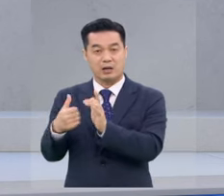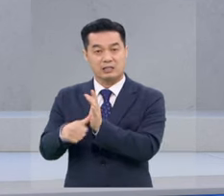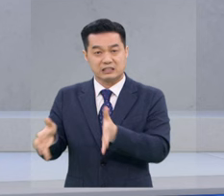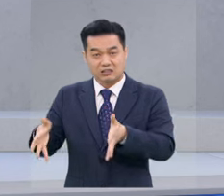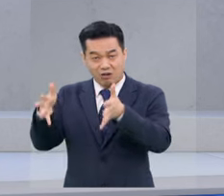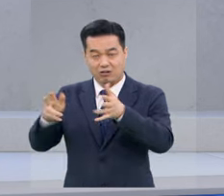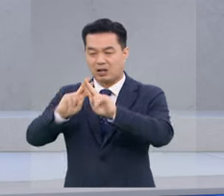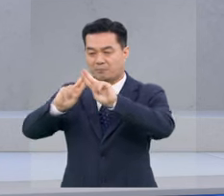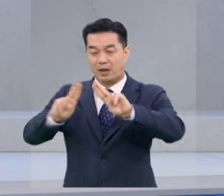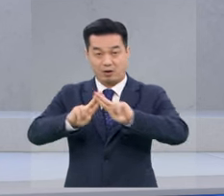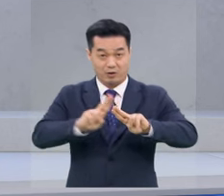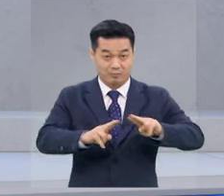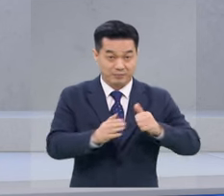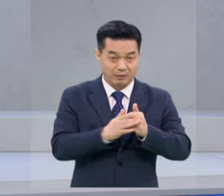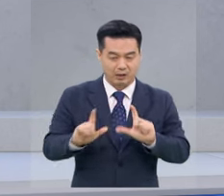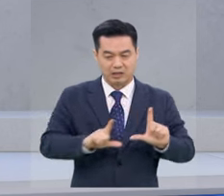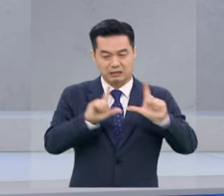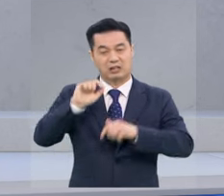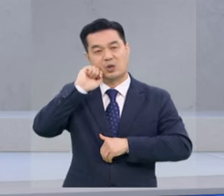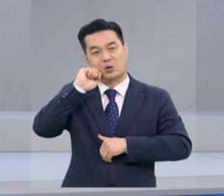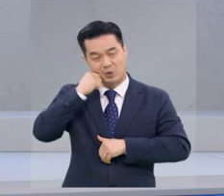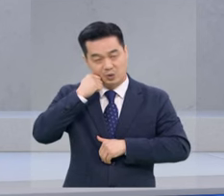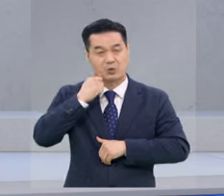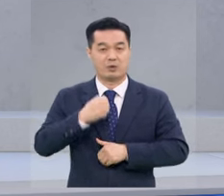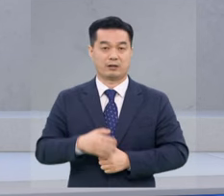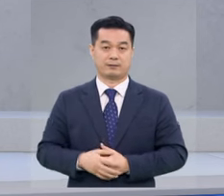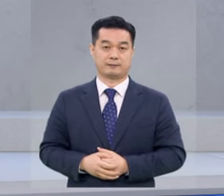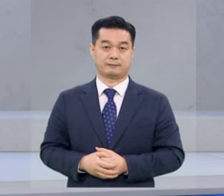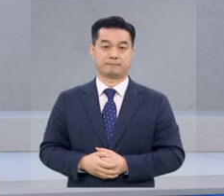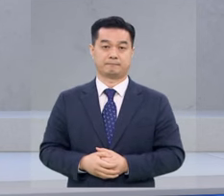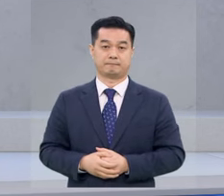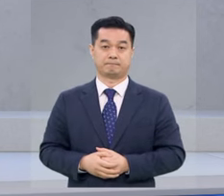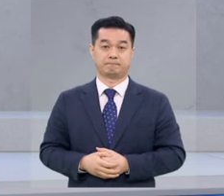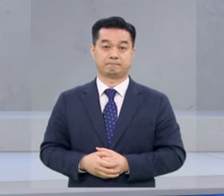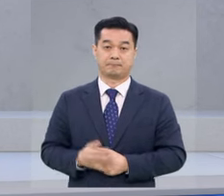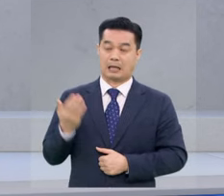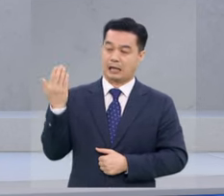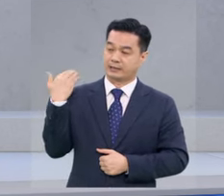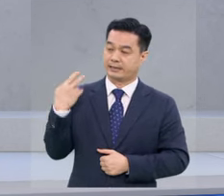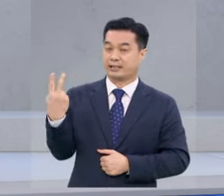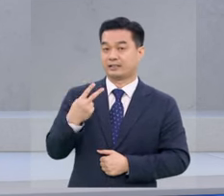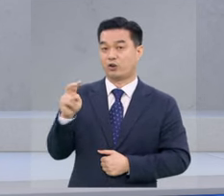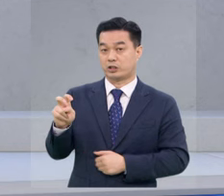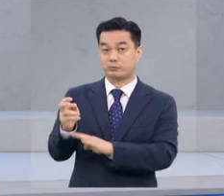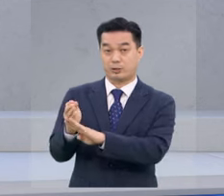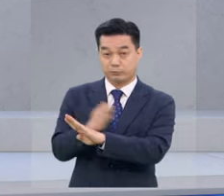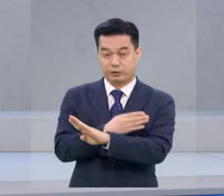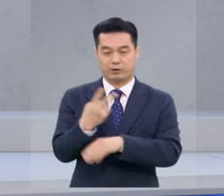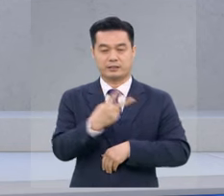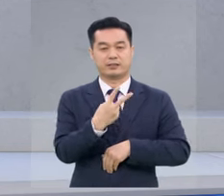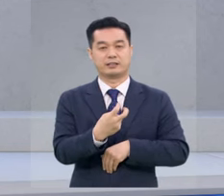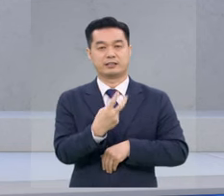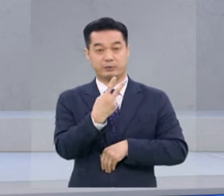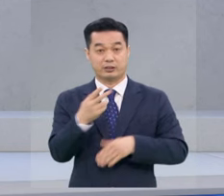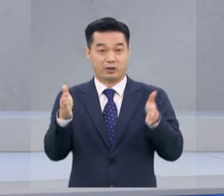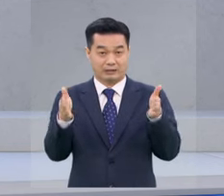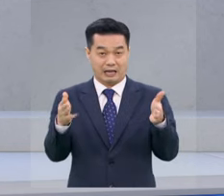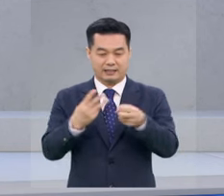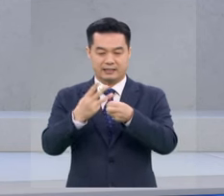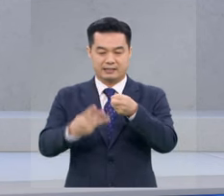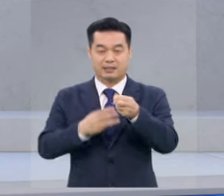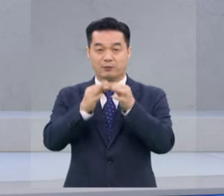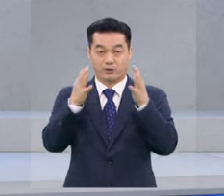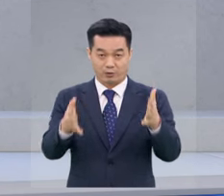업으로 인프라가 붕괴되는 것입니다 지난 2020년부터 2022년까지 3년간